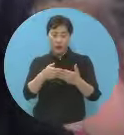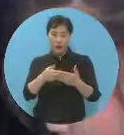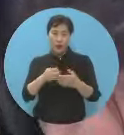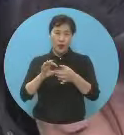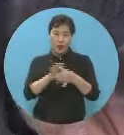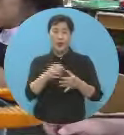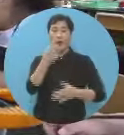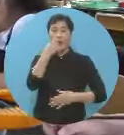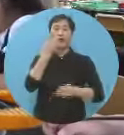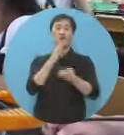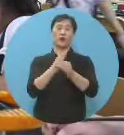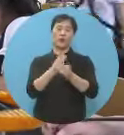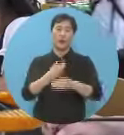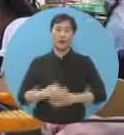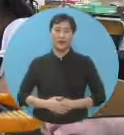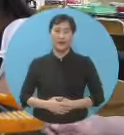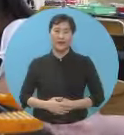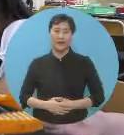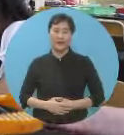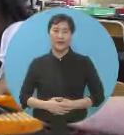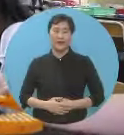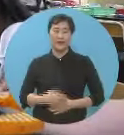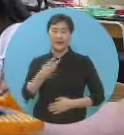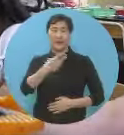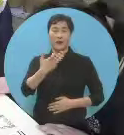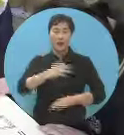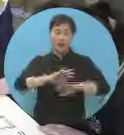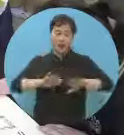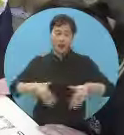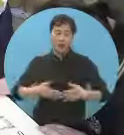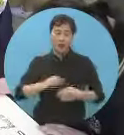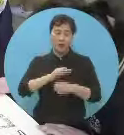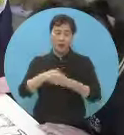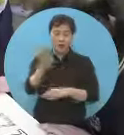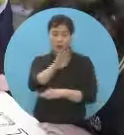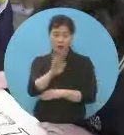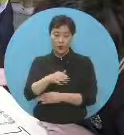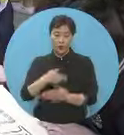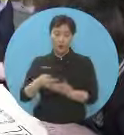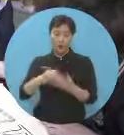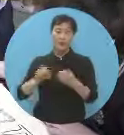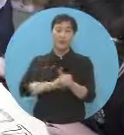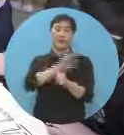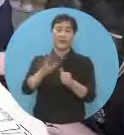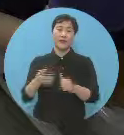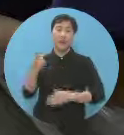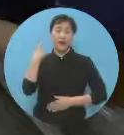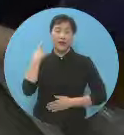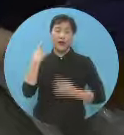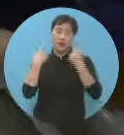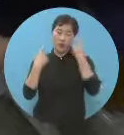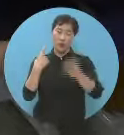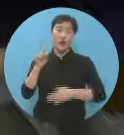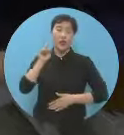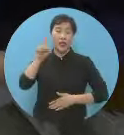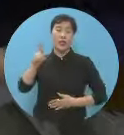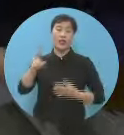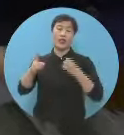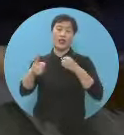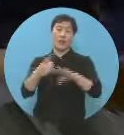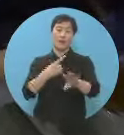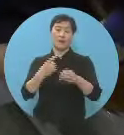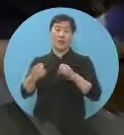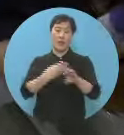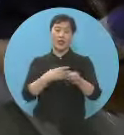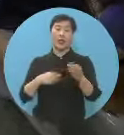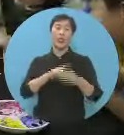있습니다. 2018 전남 국제 수목 비엔날레는 어제의 묻고 내일의 답하다란 주제로 9월 1일부터 10월